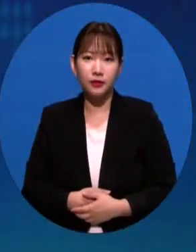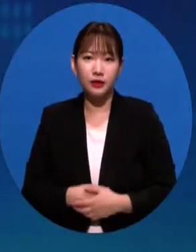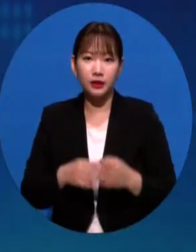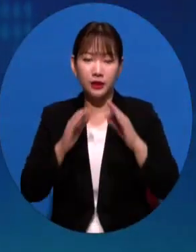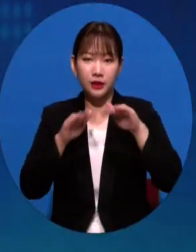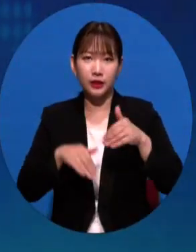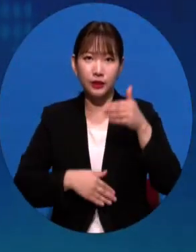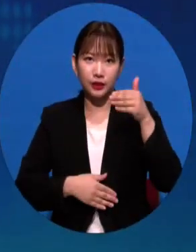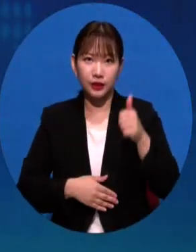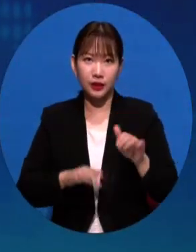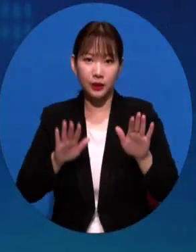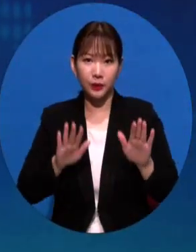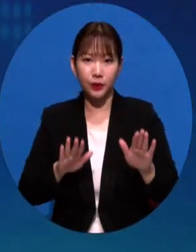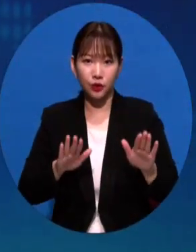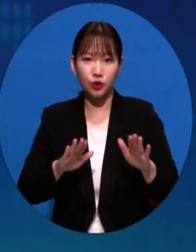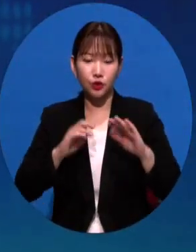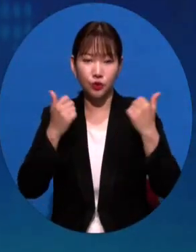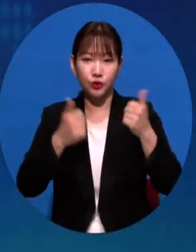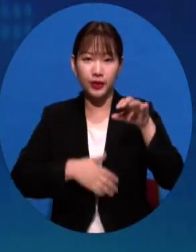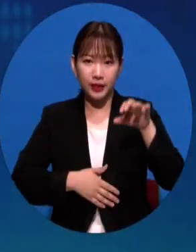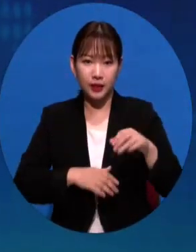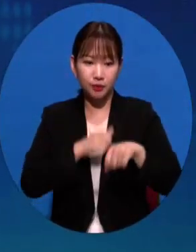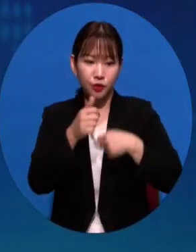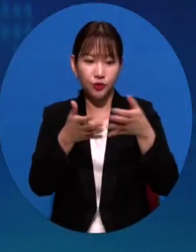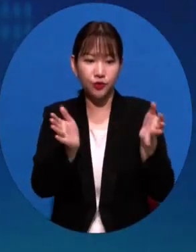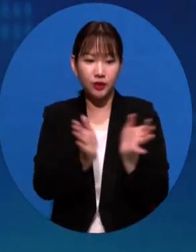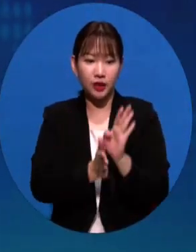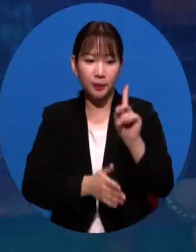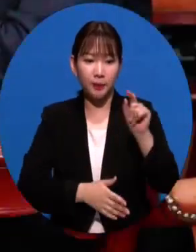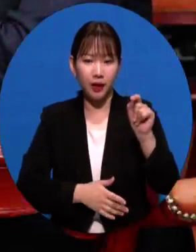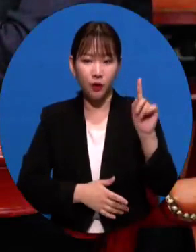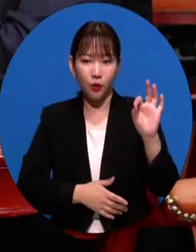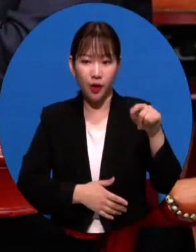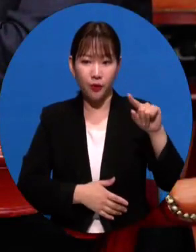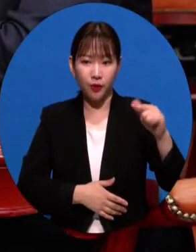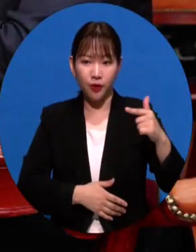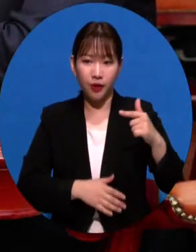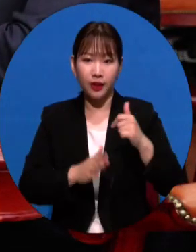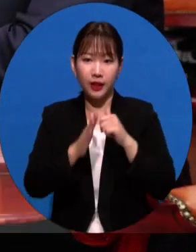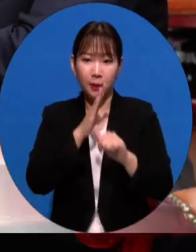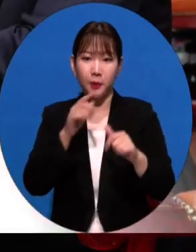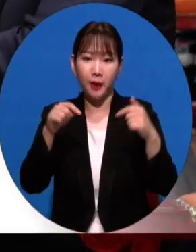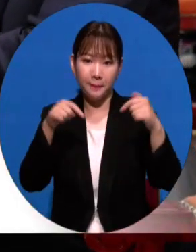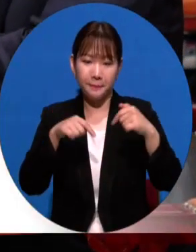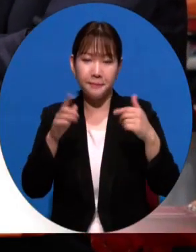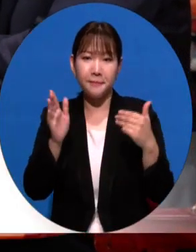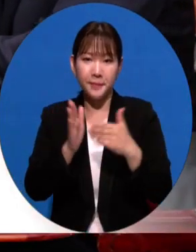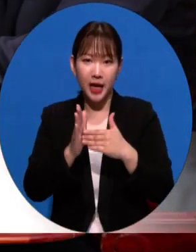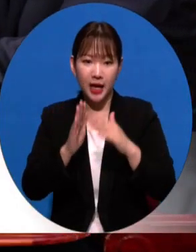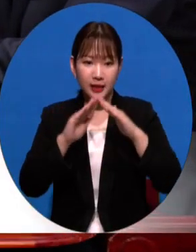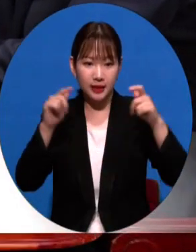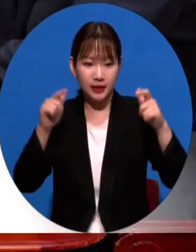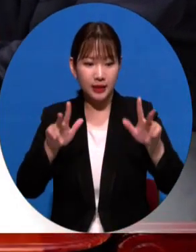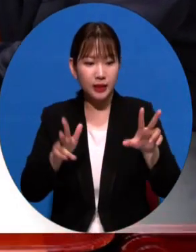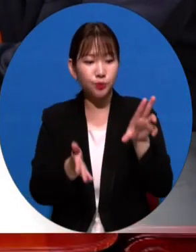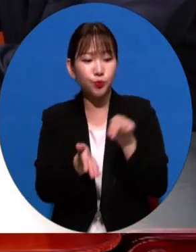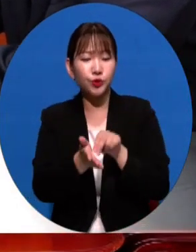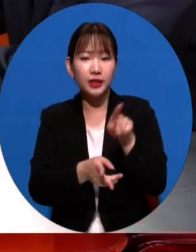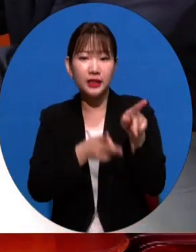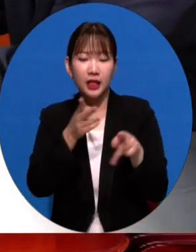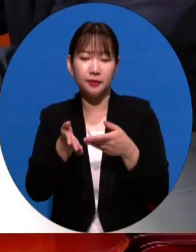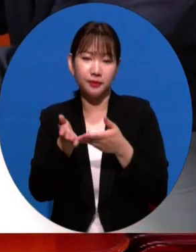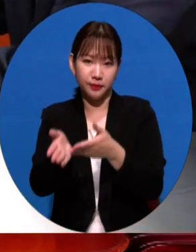김영록 전남지사가 오늘 국회에서 더불어민주당 박광원 원내대표와 면담을 갖고 전남의 현안